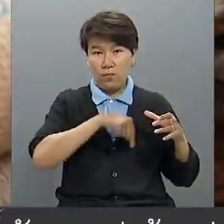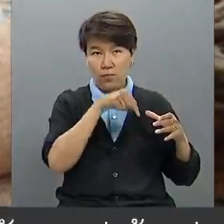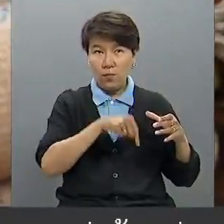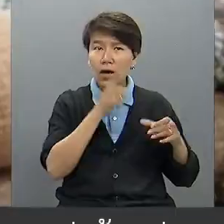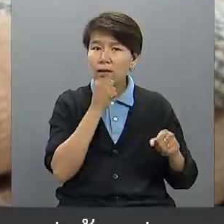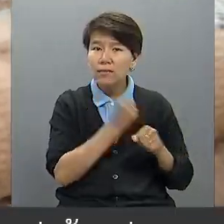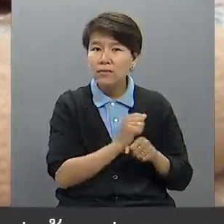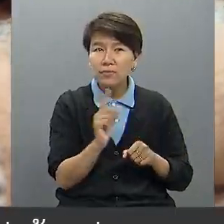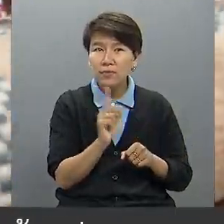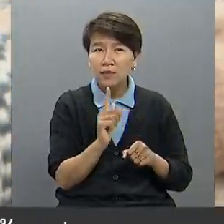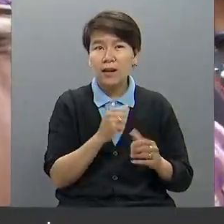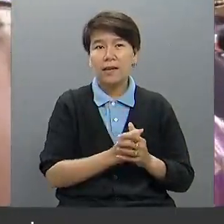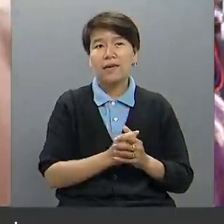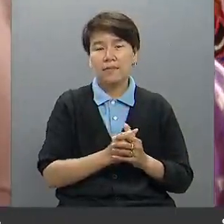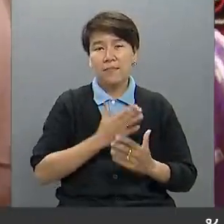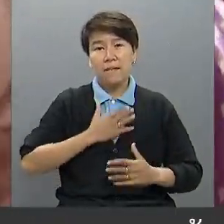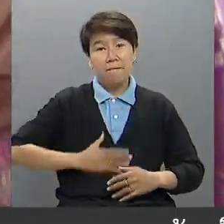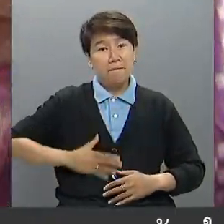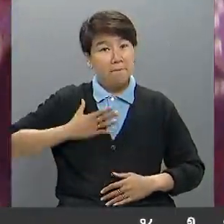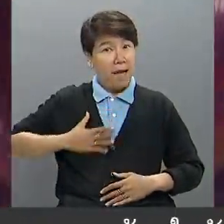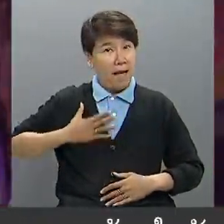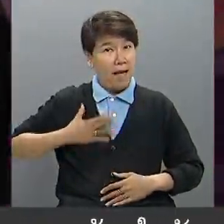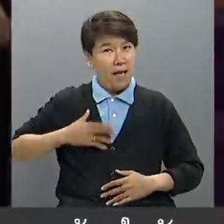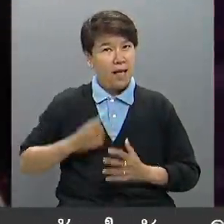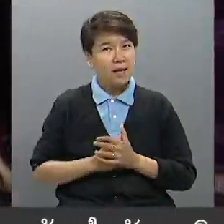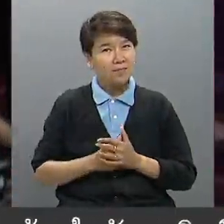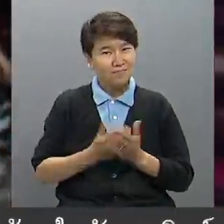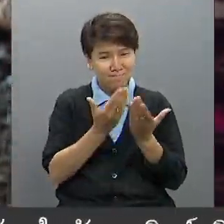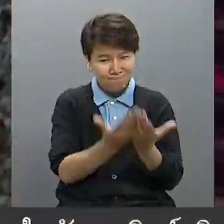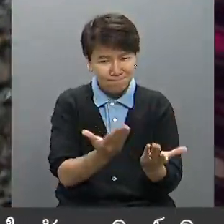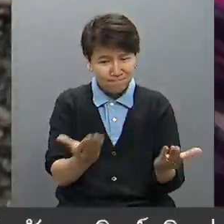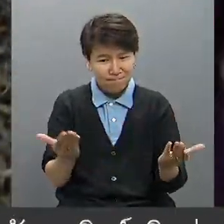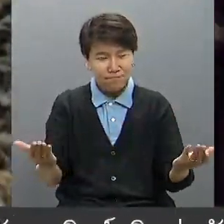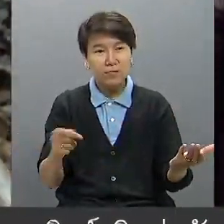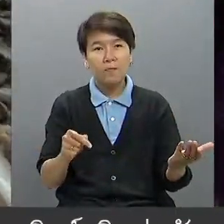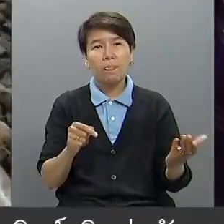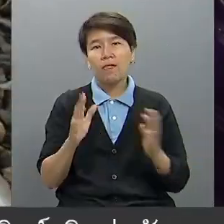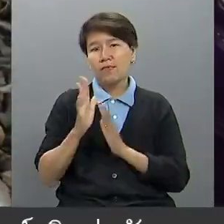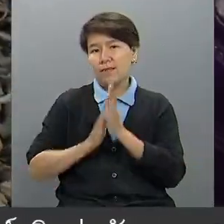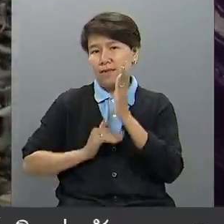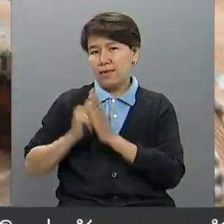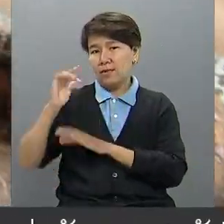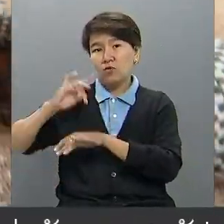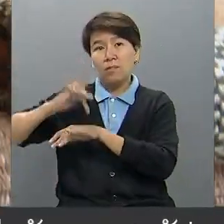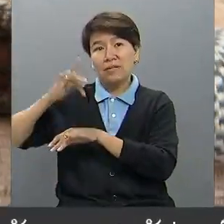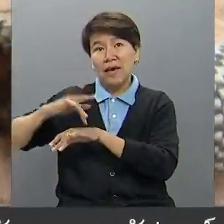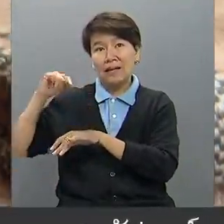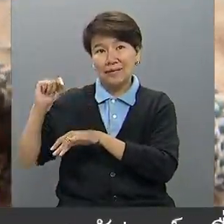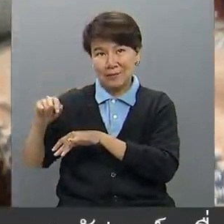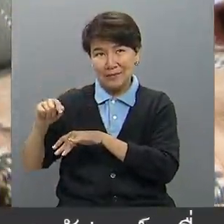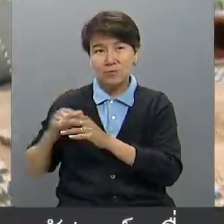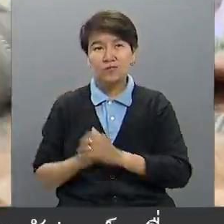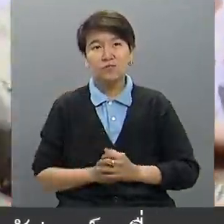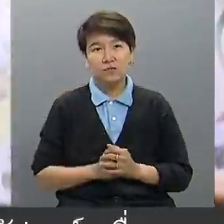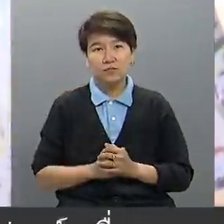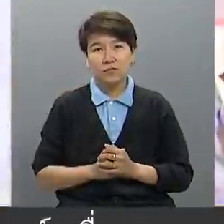ได้เอาผ้ามาแสดงเป็นผ้าสีธรรมชาติที่กลุ่มของเราได้อนุรักษ์ไ